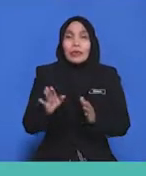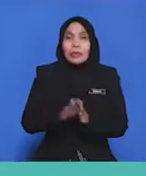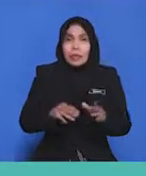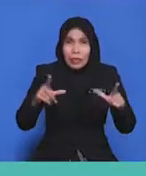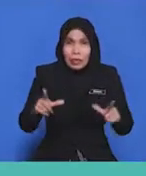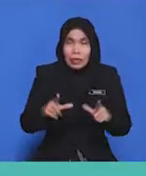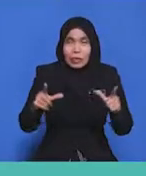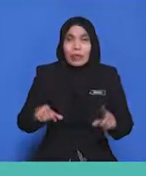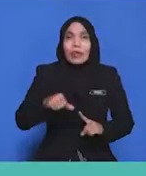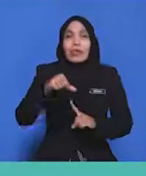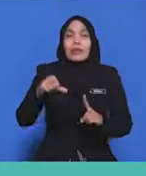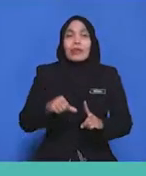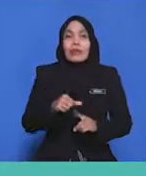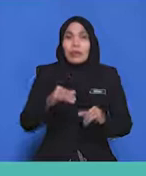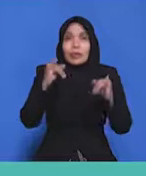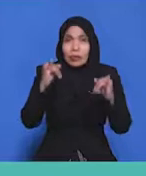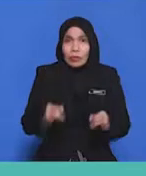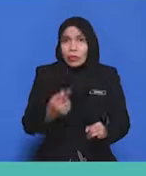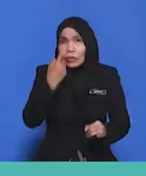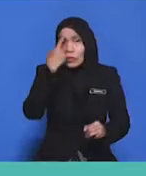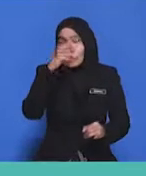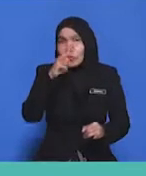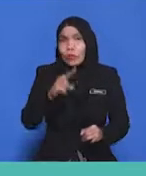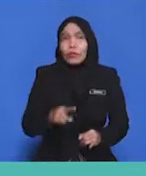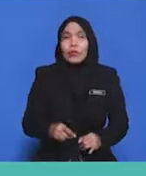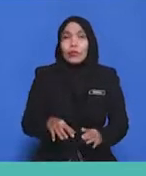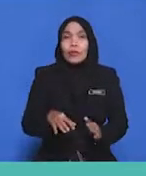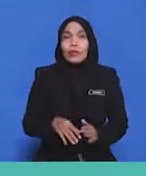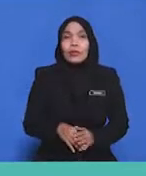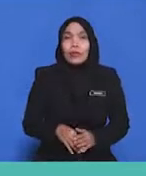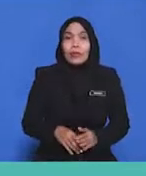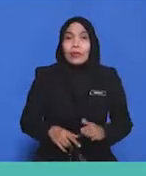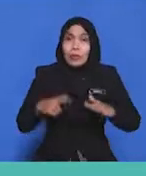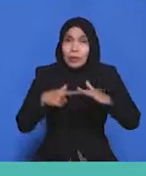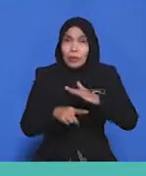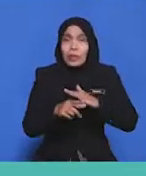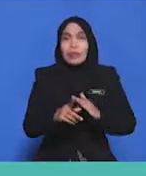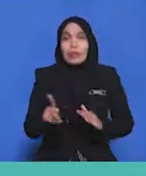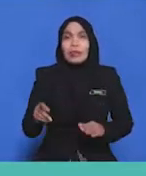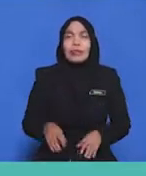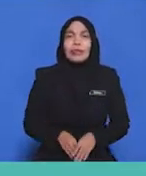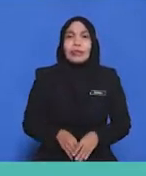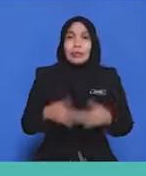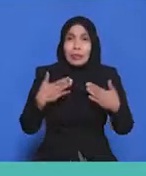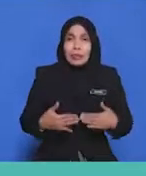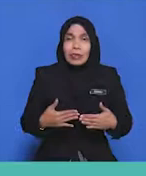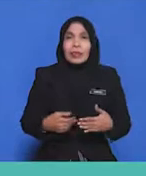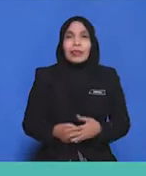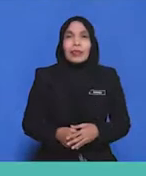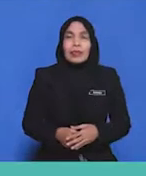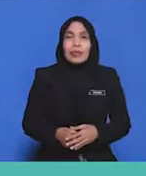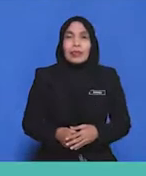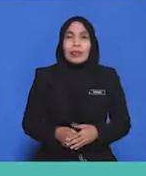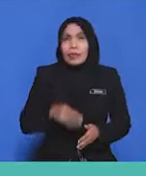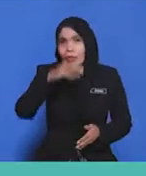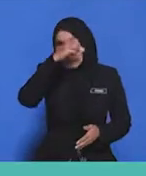individu memilih untuk melibatkan diri ke dalam sukan kerana pengaruh dan dorongan